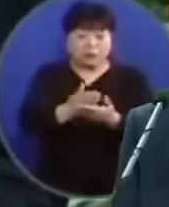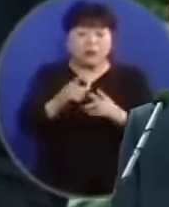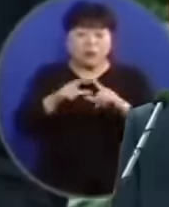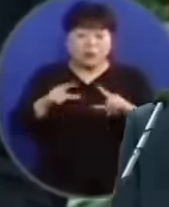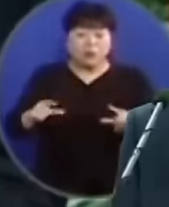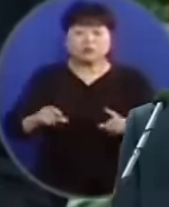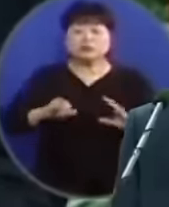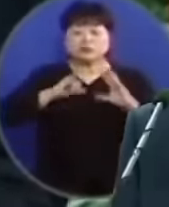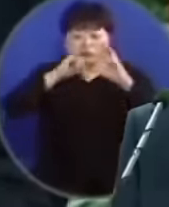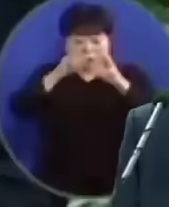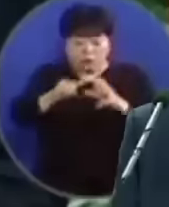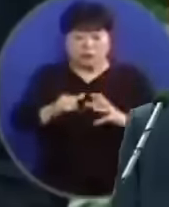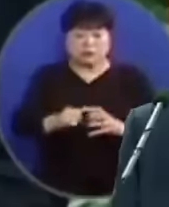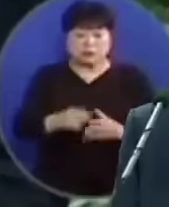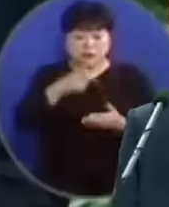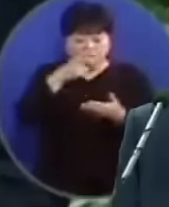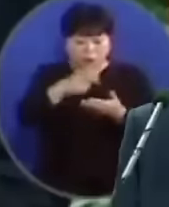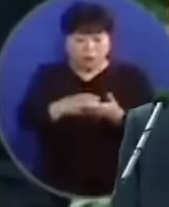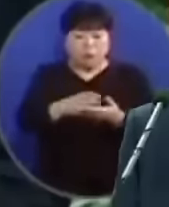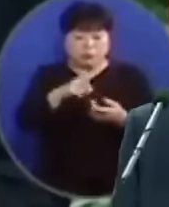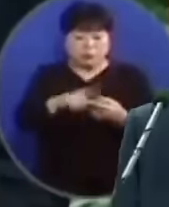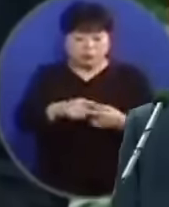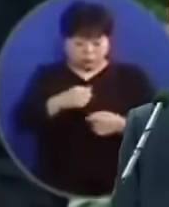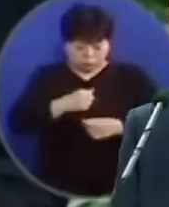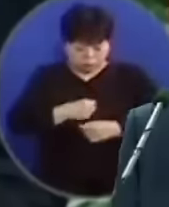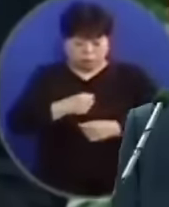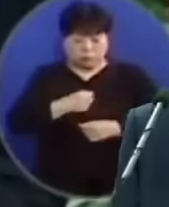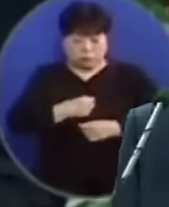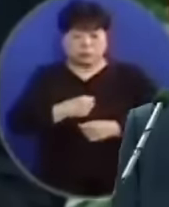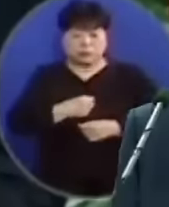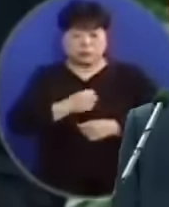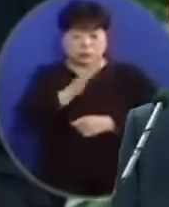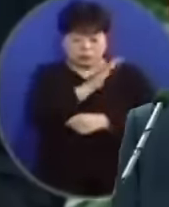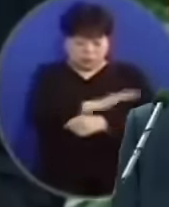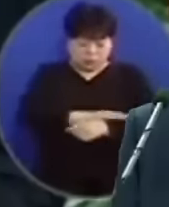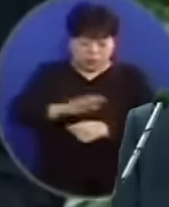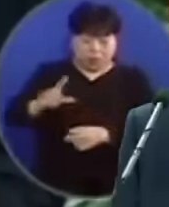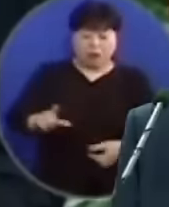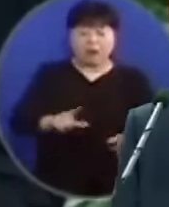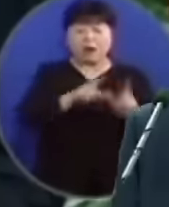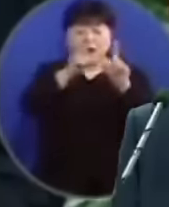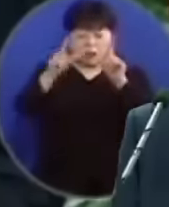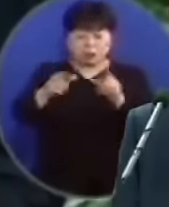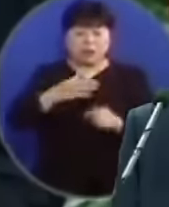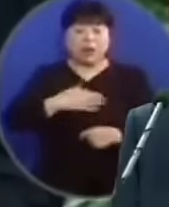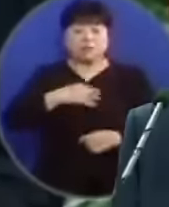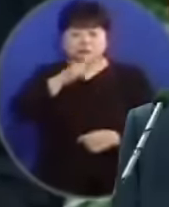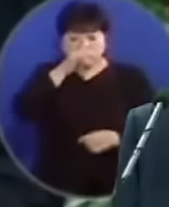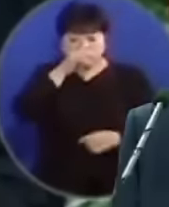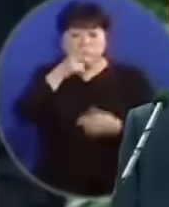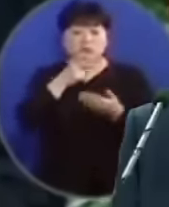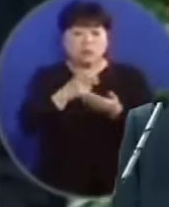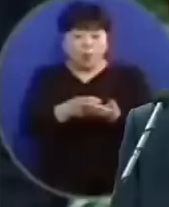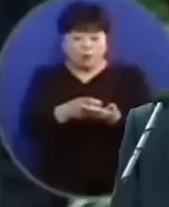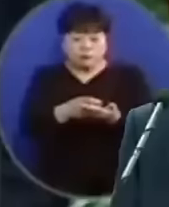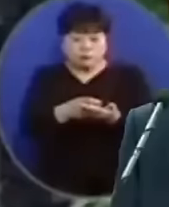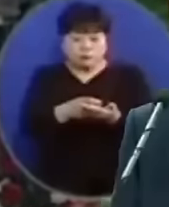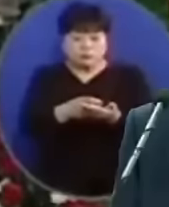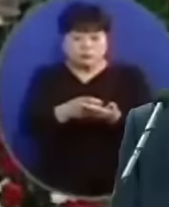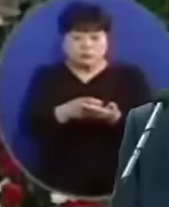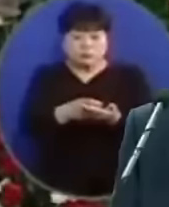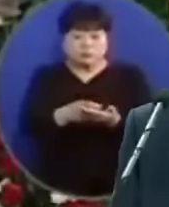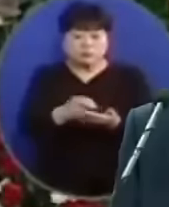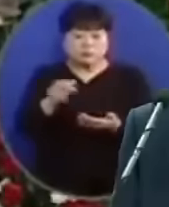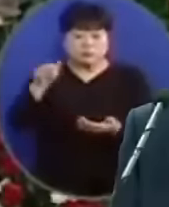일반적인 세계에서 이 법을 그대로 다 지키면 잘 살게 된다는 것을 상식적으로 알 수 있는 법인 것입니다.